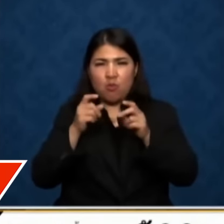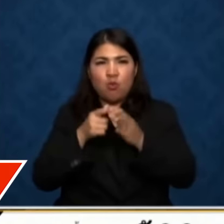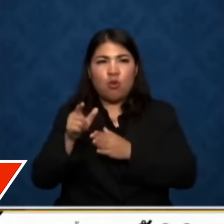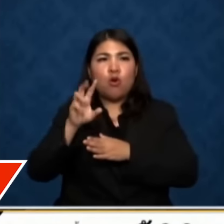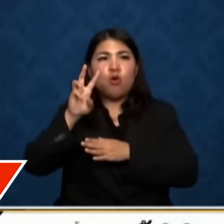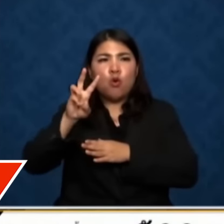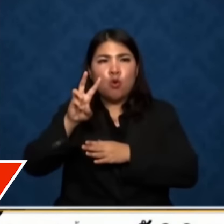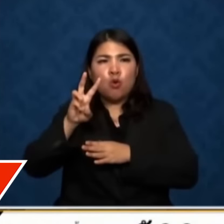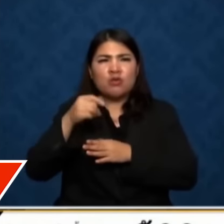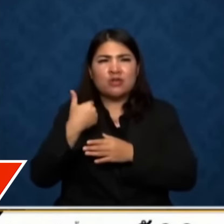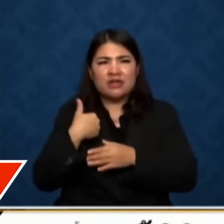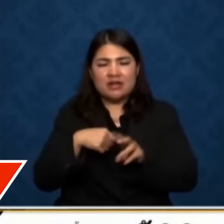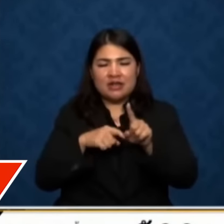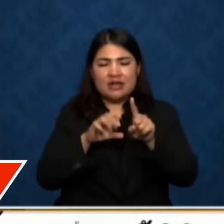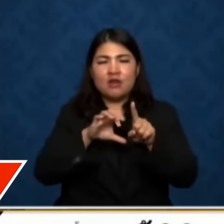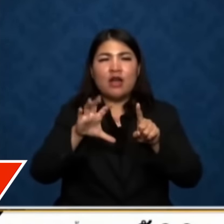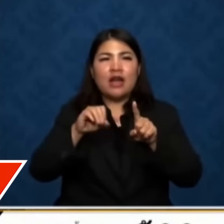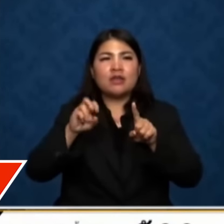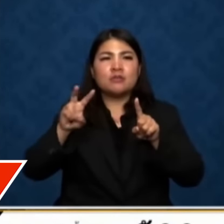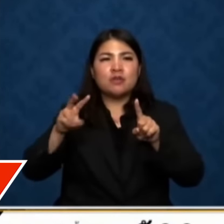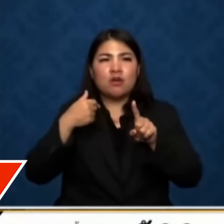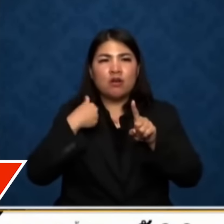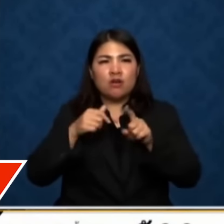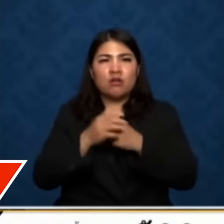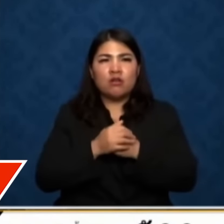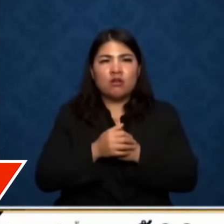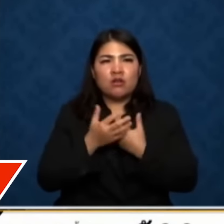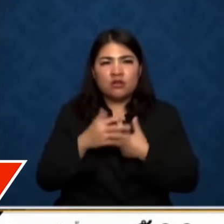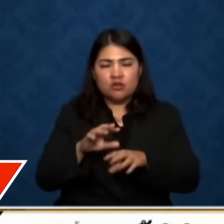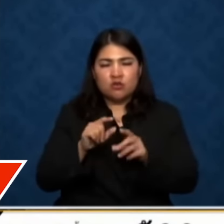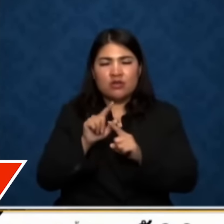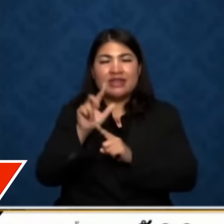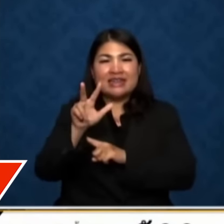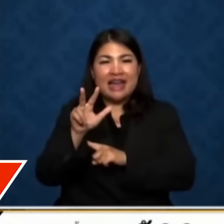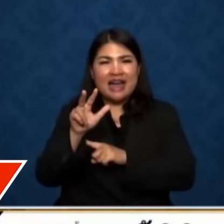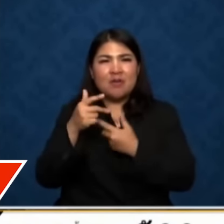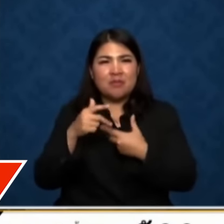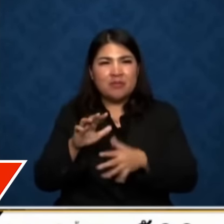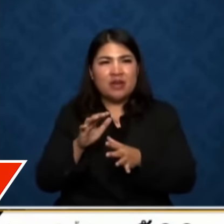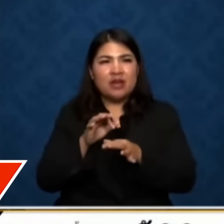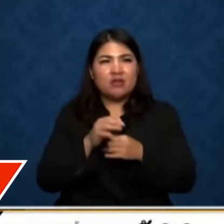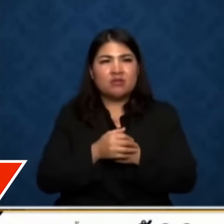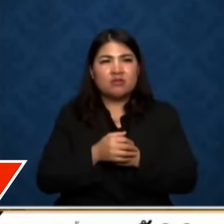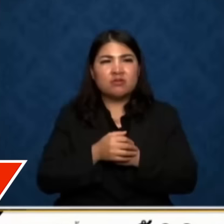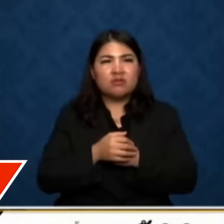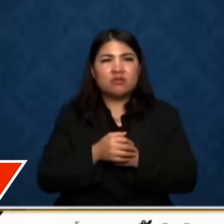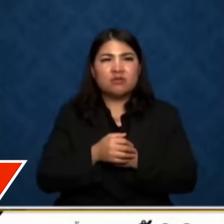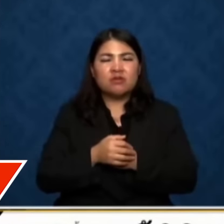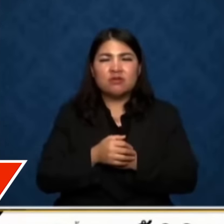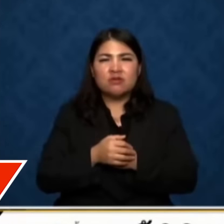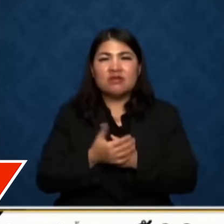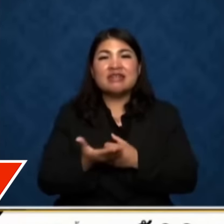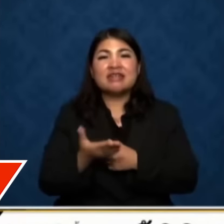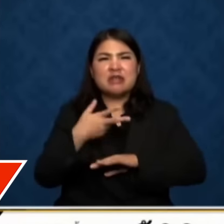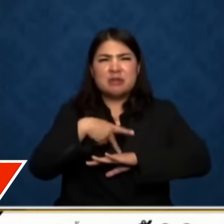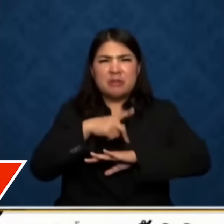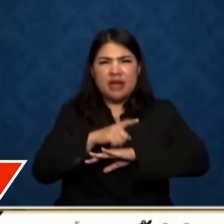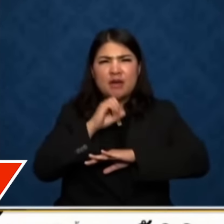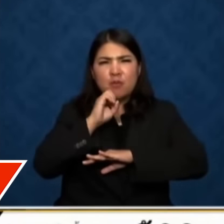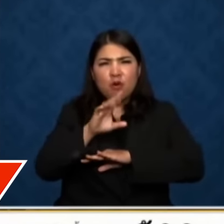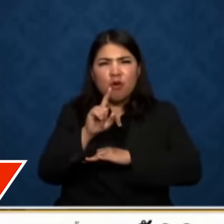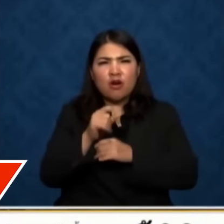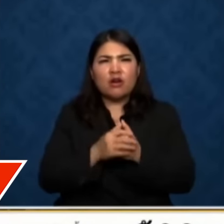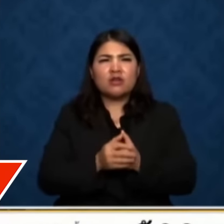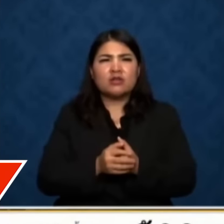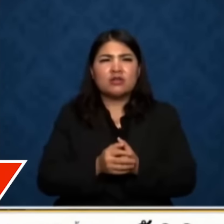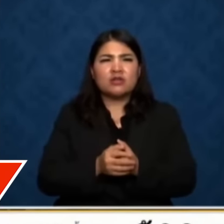การอภิปรายตามมาตรา152ประกอบหมวด4ส่วนที่3การอภิปรายแล้วหรือไม่ซึ่งท่านประธานในที่ประชุมณขณะนั้นนะครับขออนุ